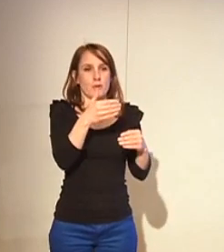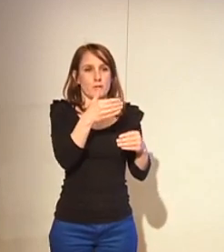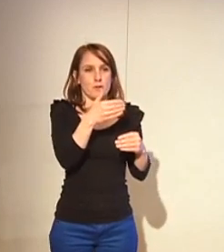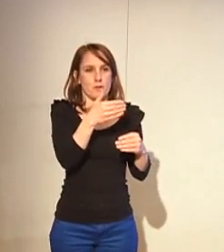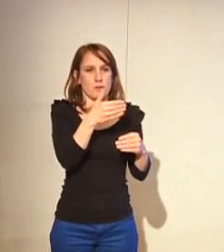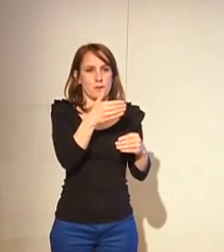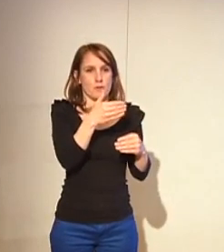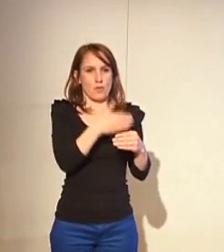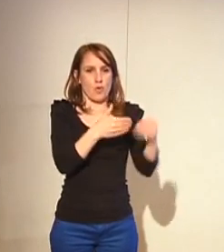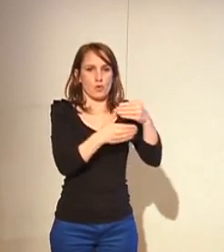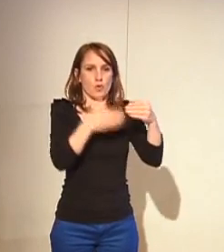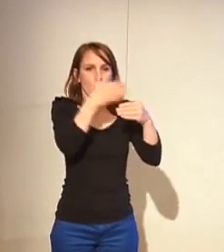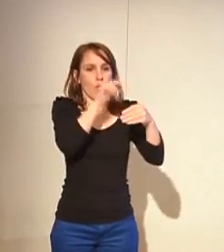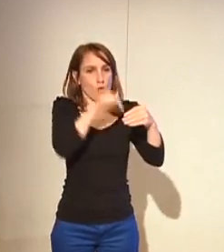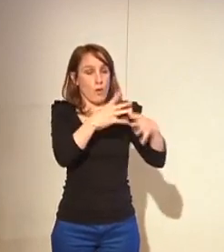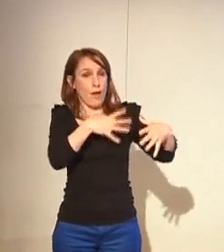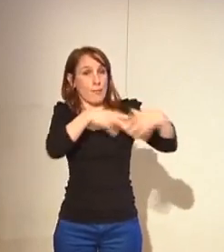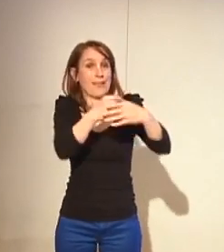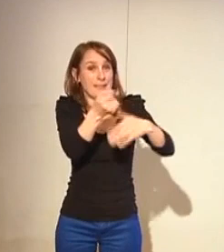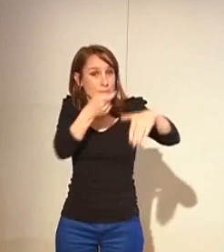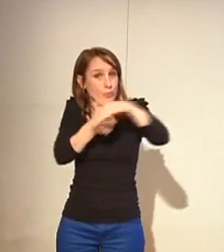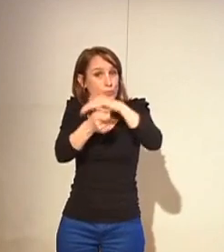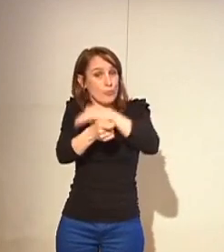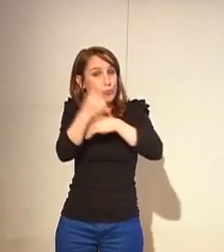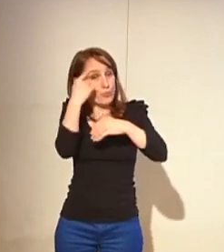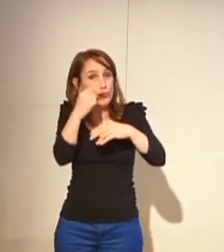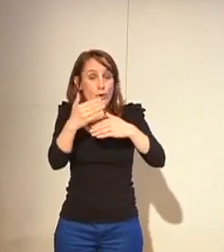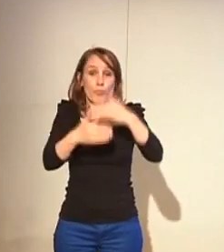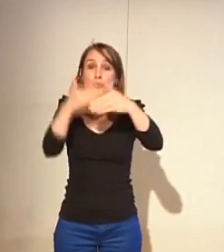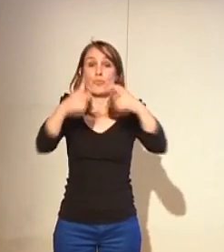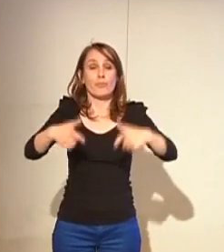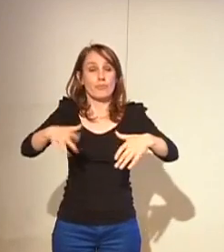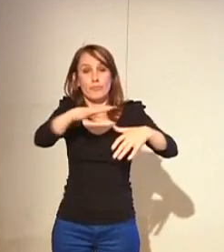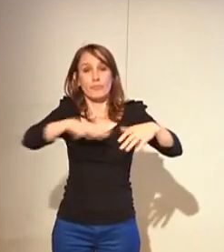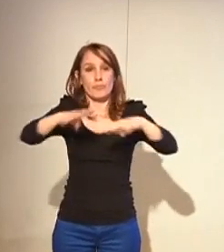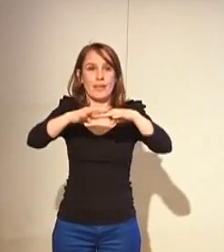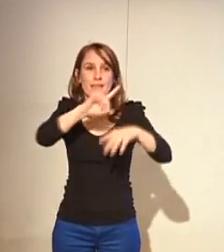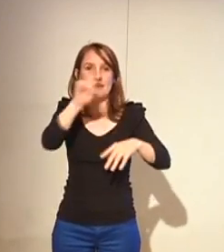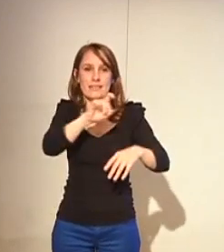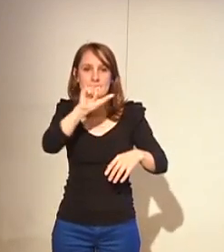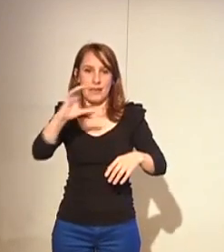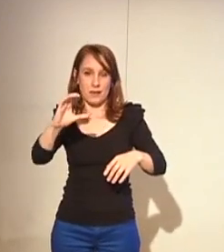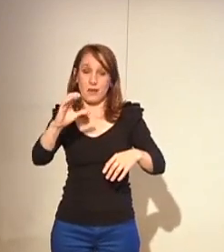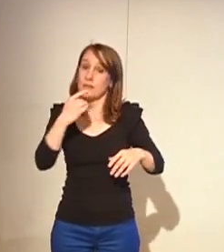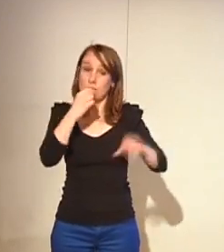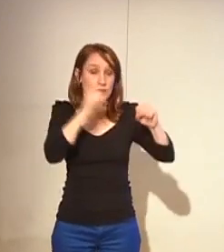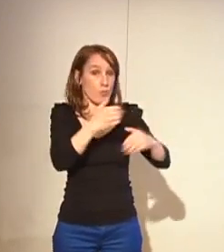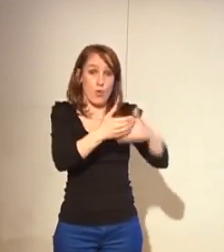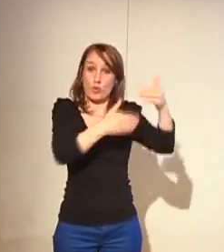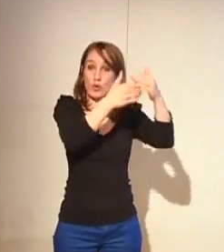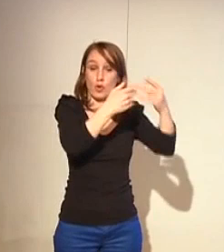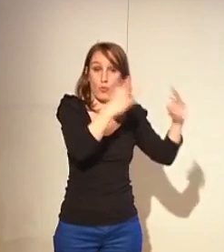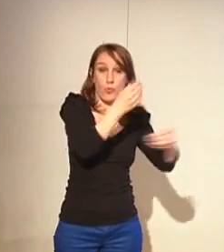d'une ZAC constructeur il y a des constructeurs publ mais il y a des constructeurs privés aussi c'est bien